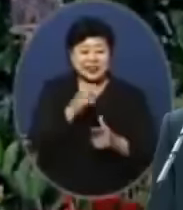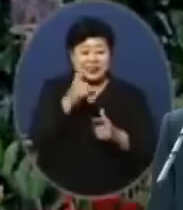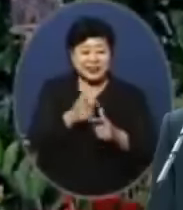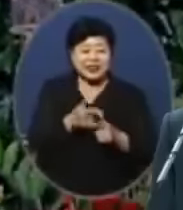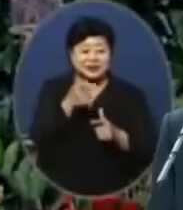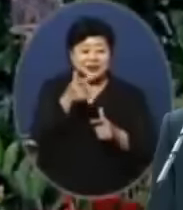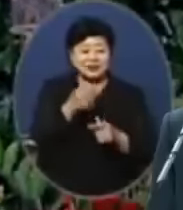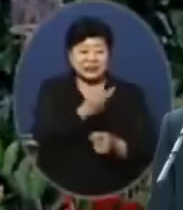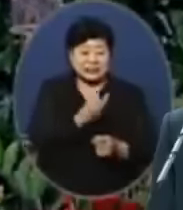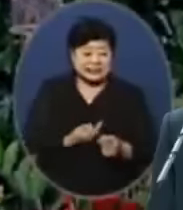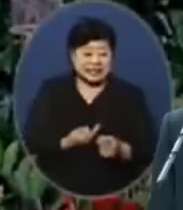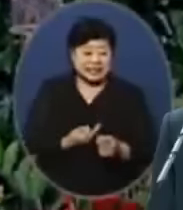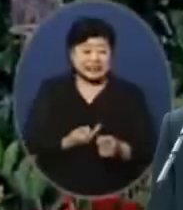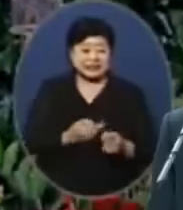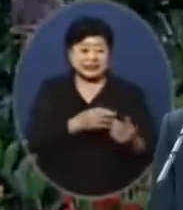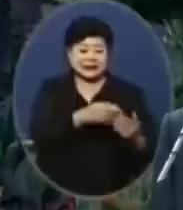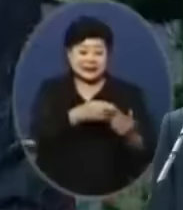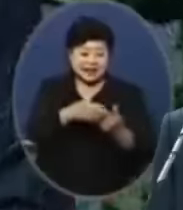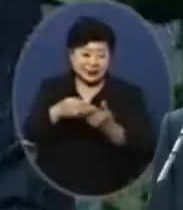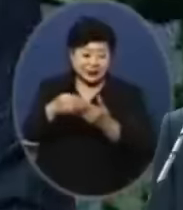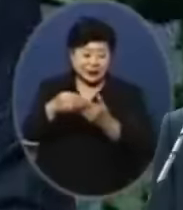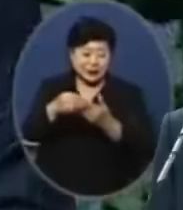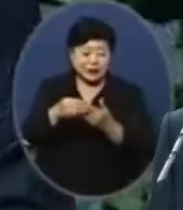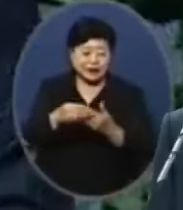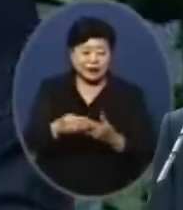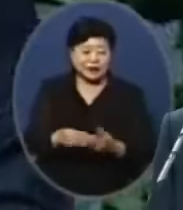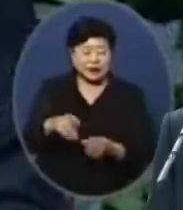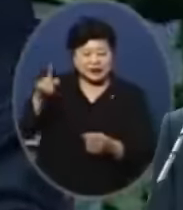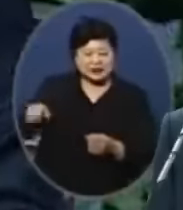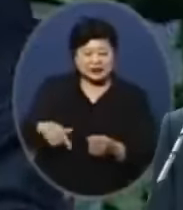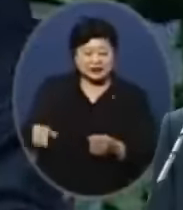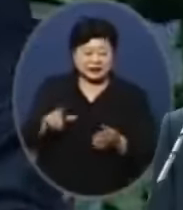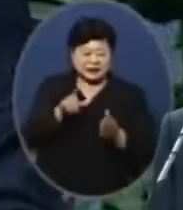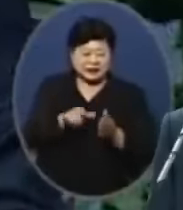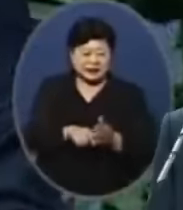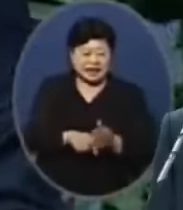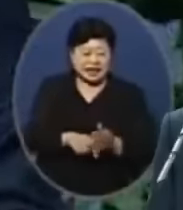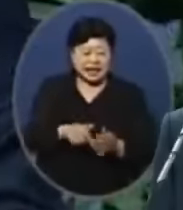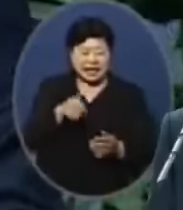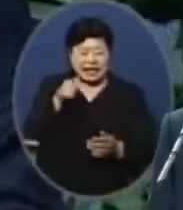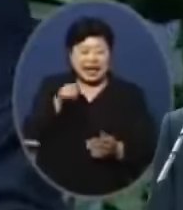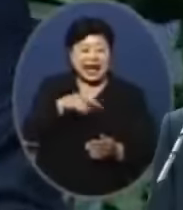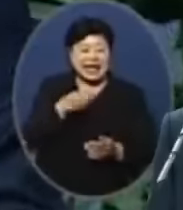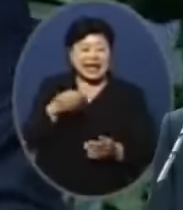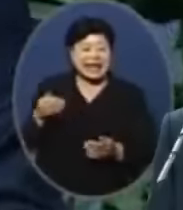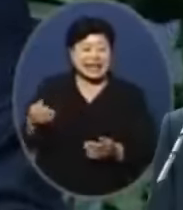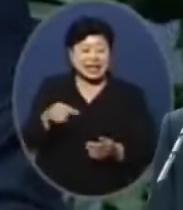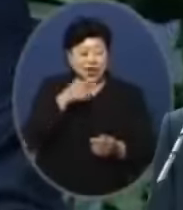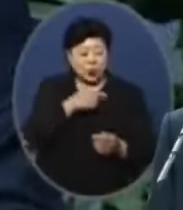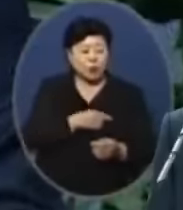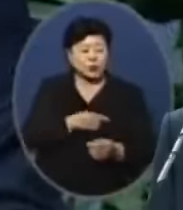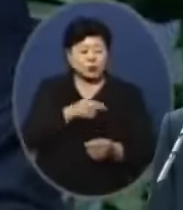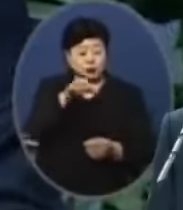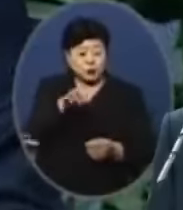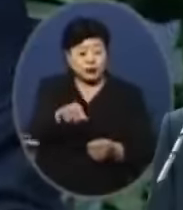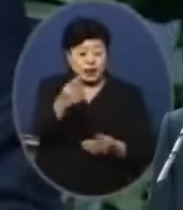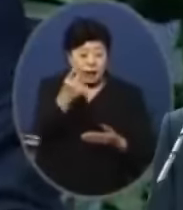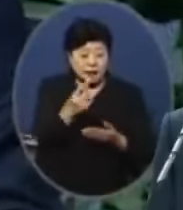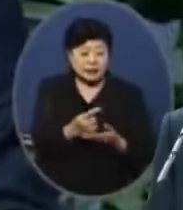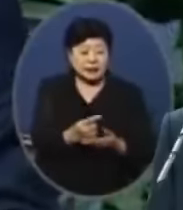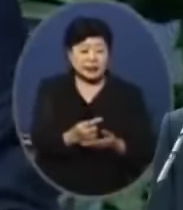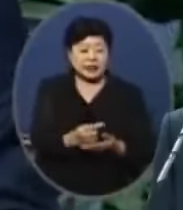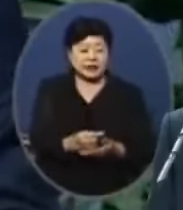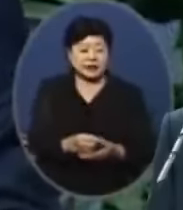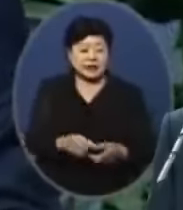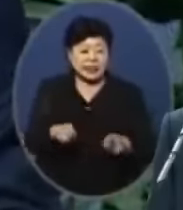예수님이 제자들을 데리시고 저녁 해걸음에 갈릴리 호수를 내려다보시면서 우리 배 타고